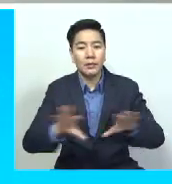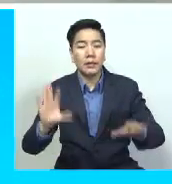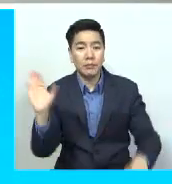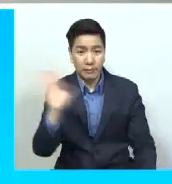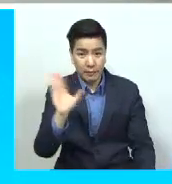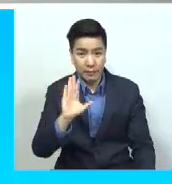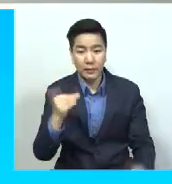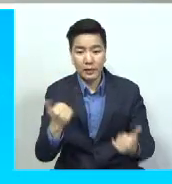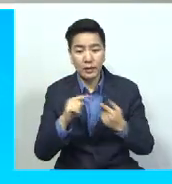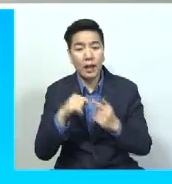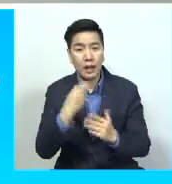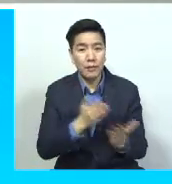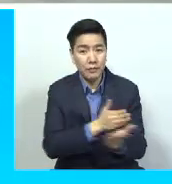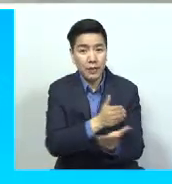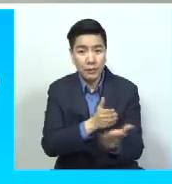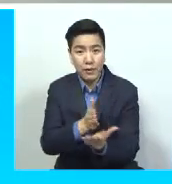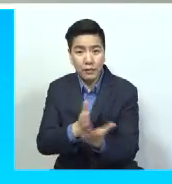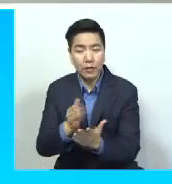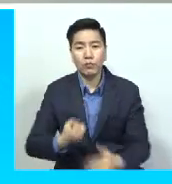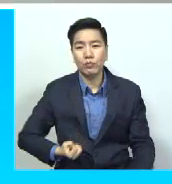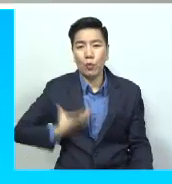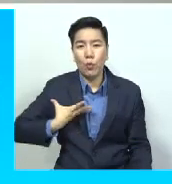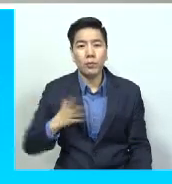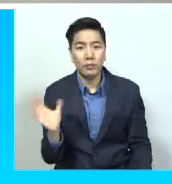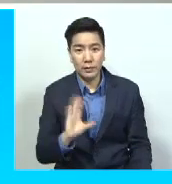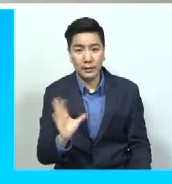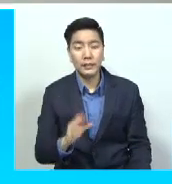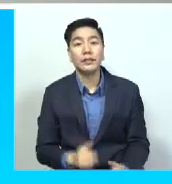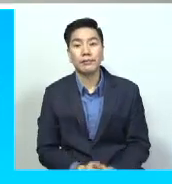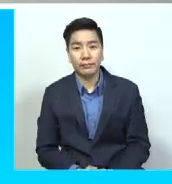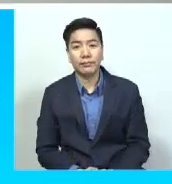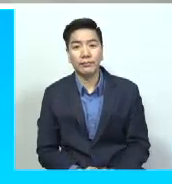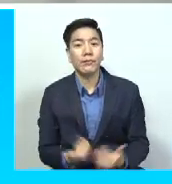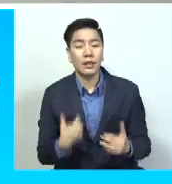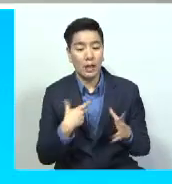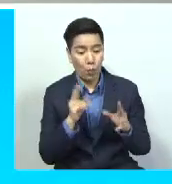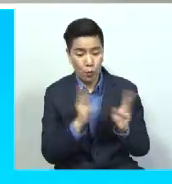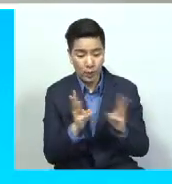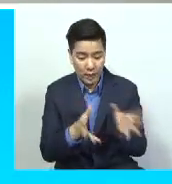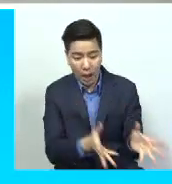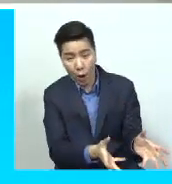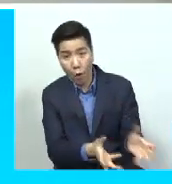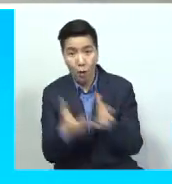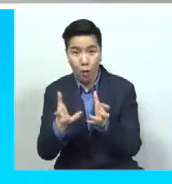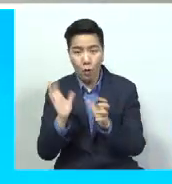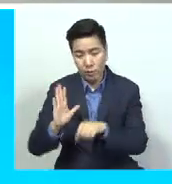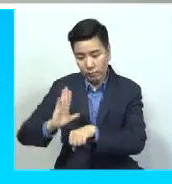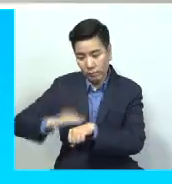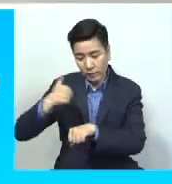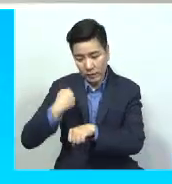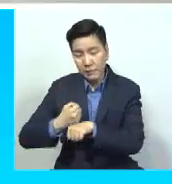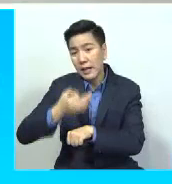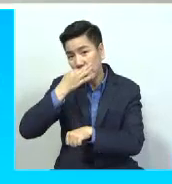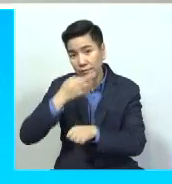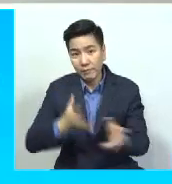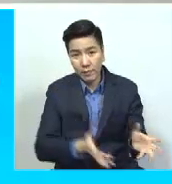ปเพื่อทุกฝ่ายจะได้ไม่ตระหนกนะครับแล้วก็การกู้นี่จะต้องจากผู้เชี่ยวชาญที่เป็นมืออ